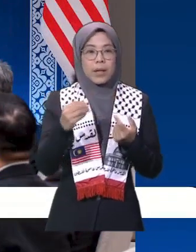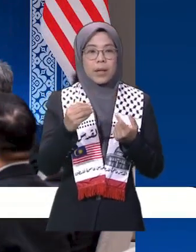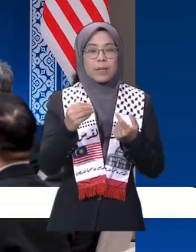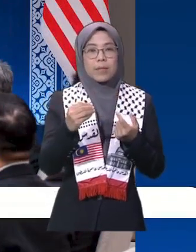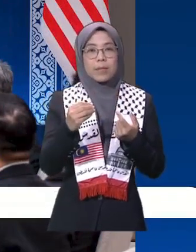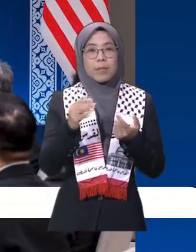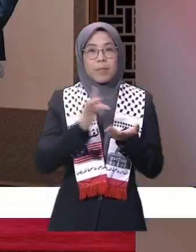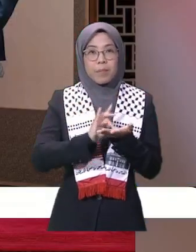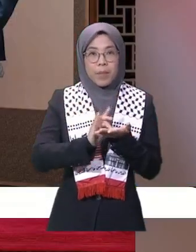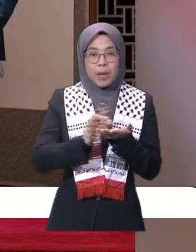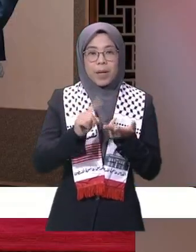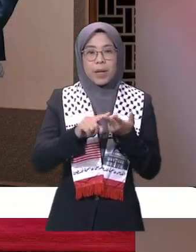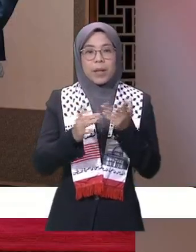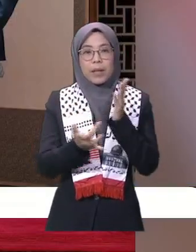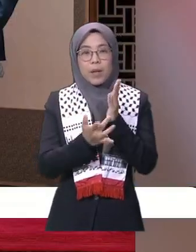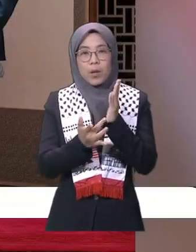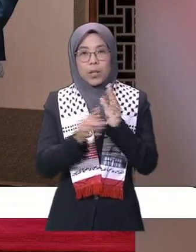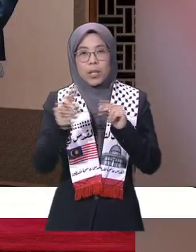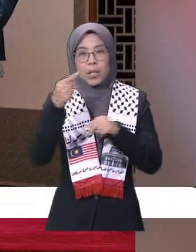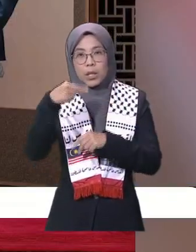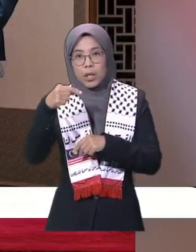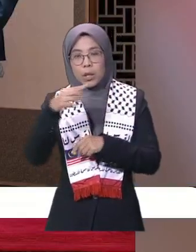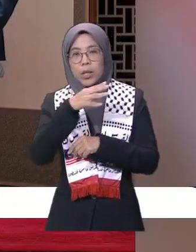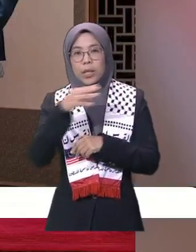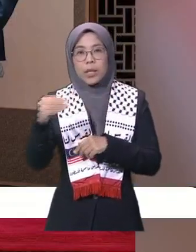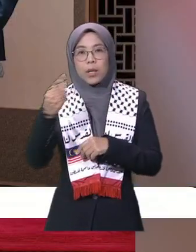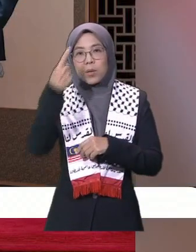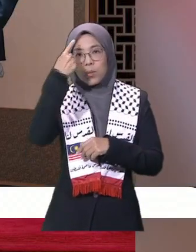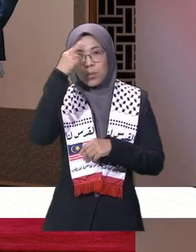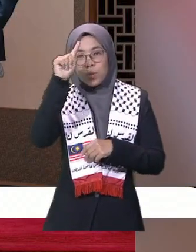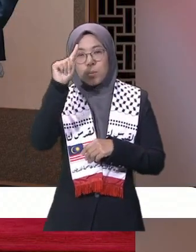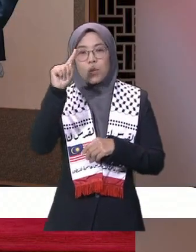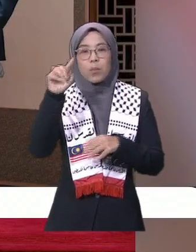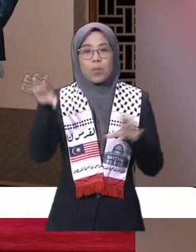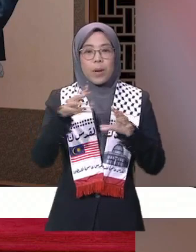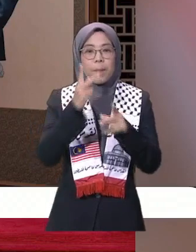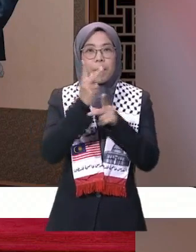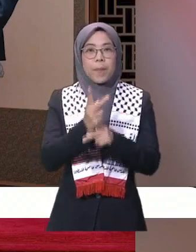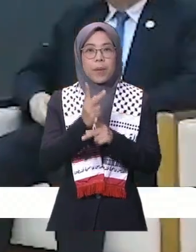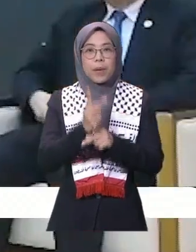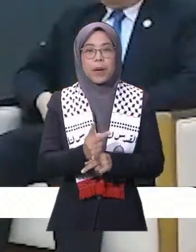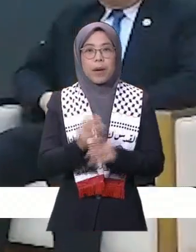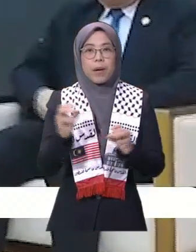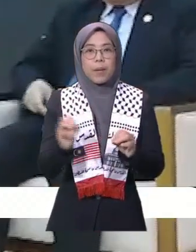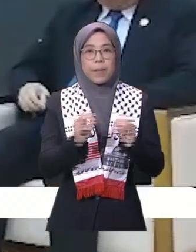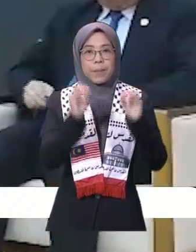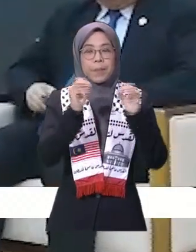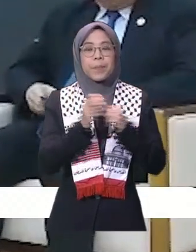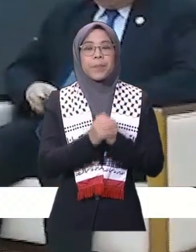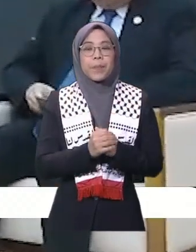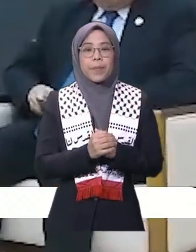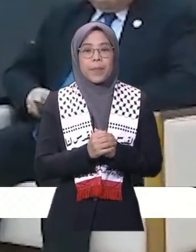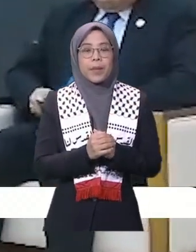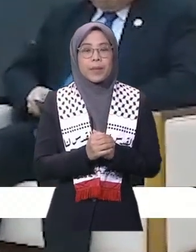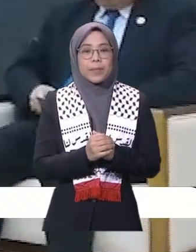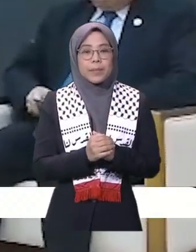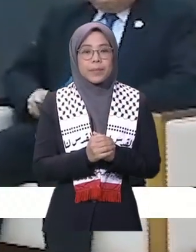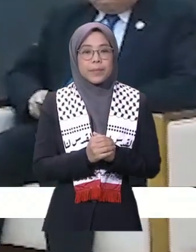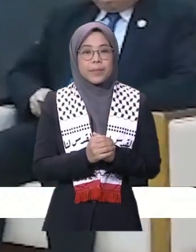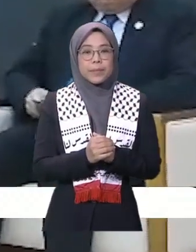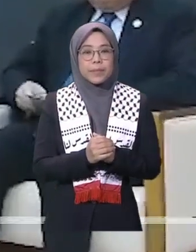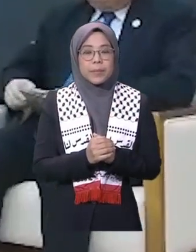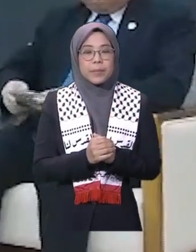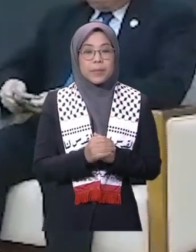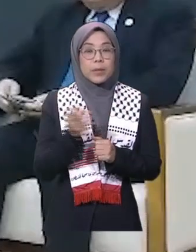biopharmaceutical, teknologi hijau dan juga sektor pemerakapan dan penyimpanan karbon. Kita ada perbincangan dua hari